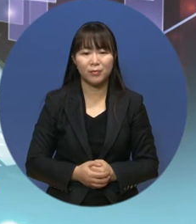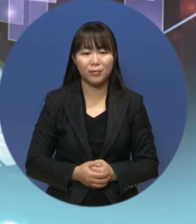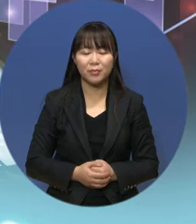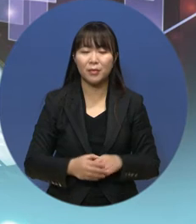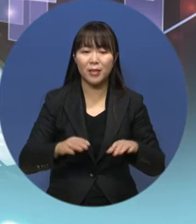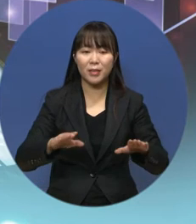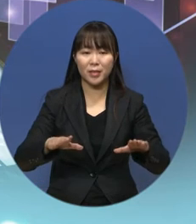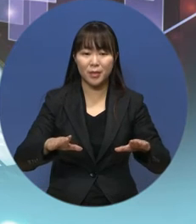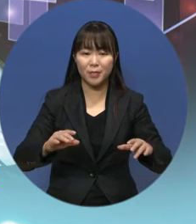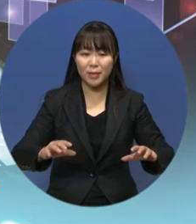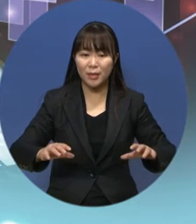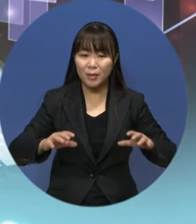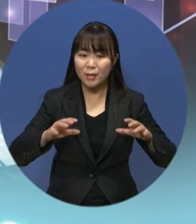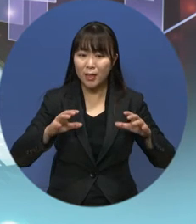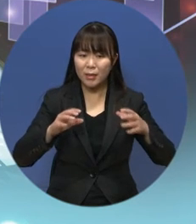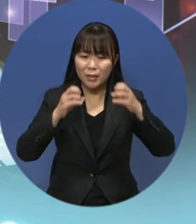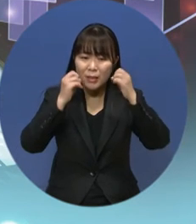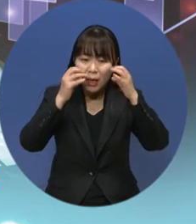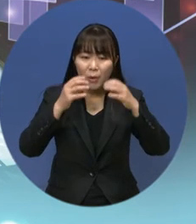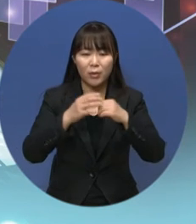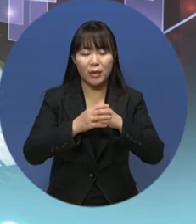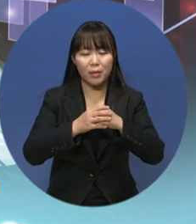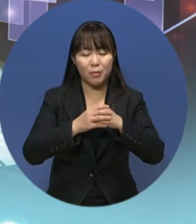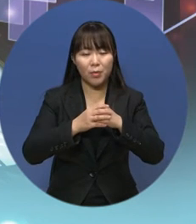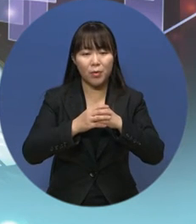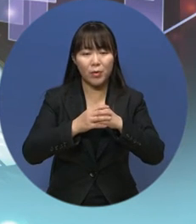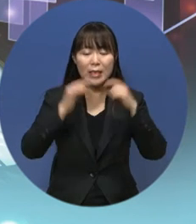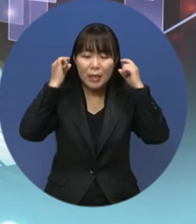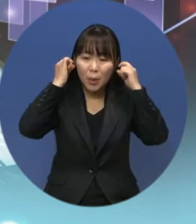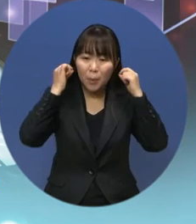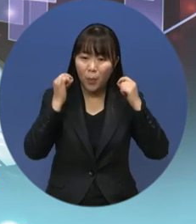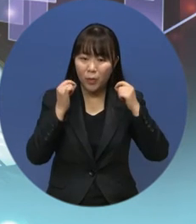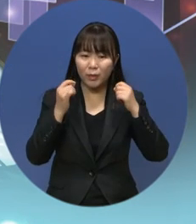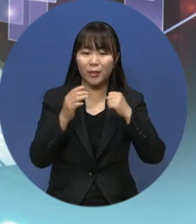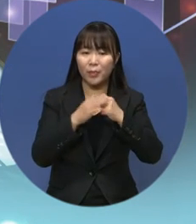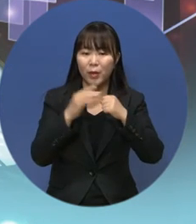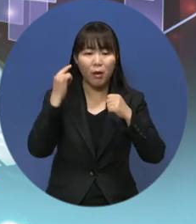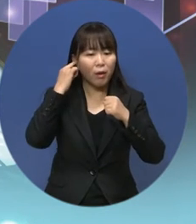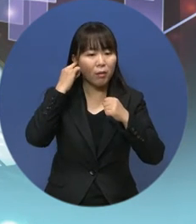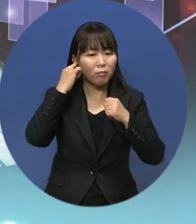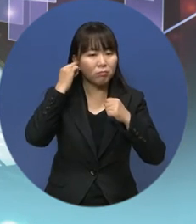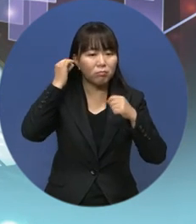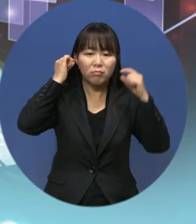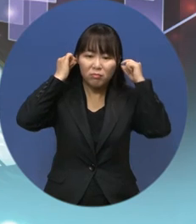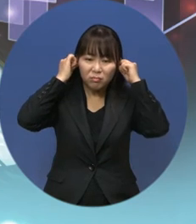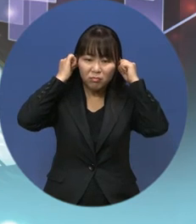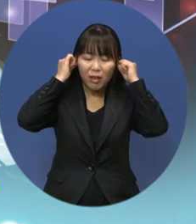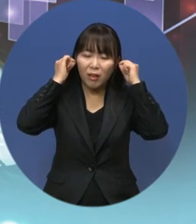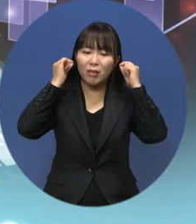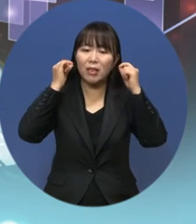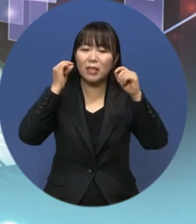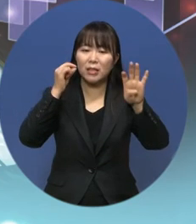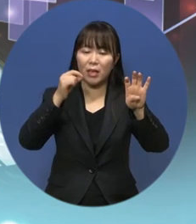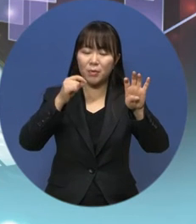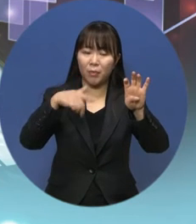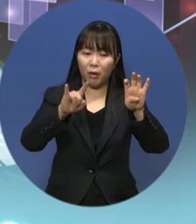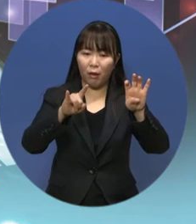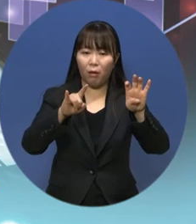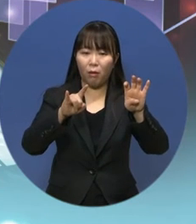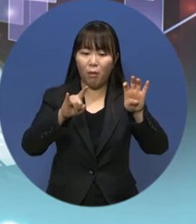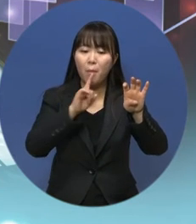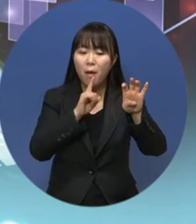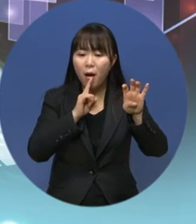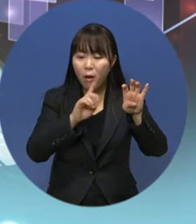지금 세상에는 새로운 2호 폰이나 와 e 5편의 귀에 끼며 는 4 10개 국어로